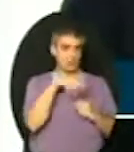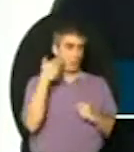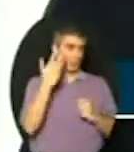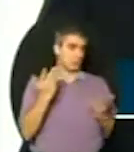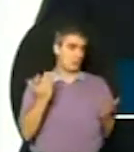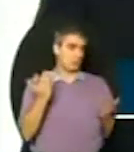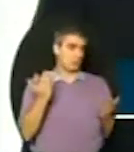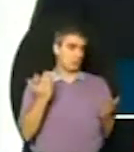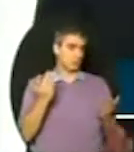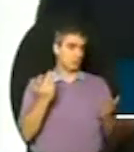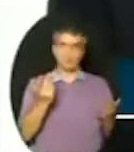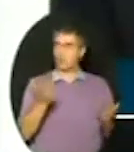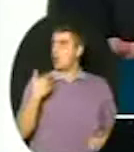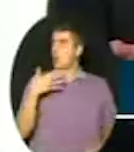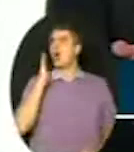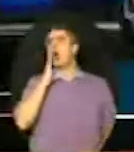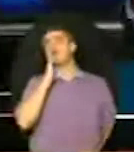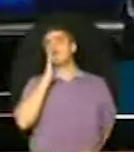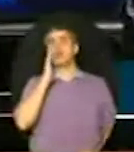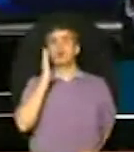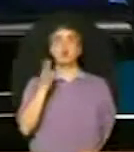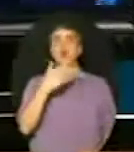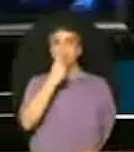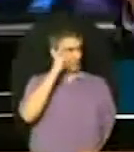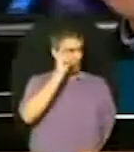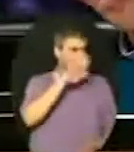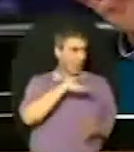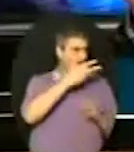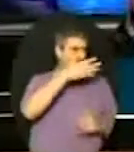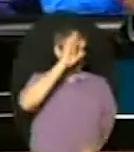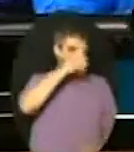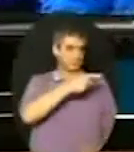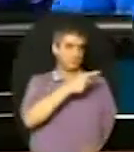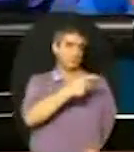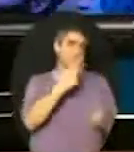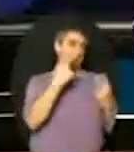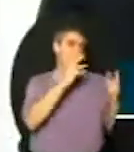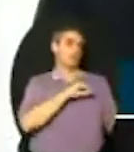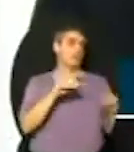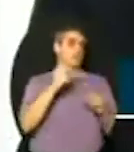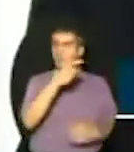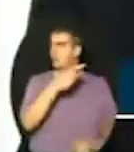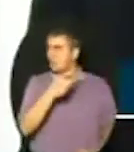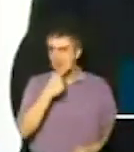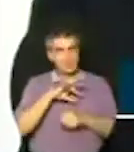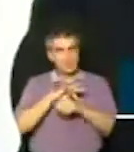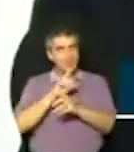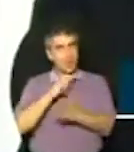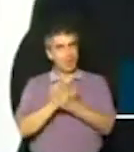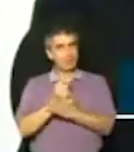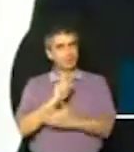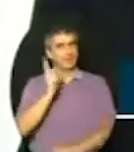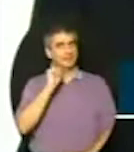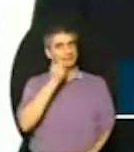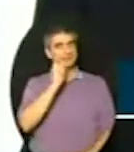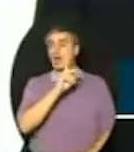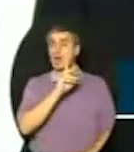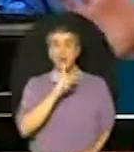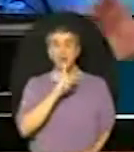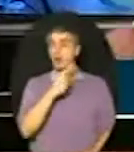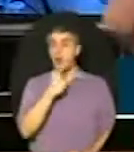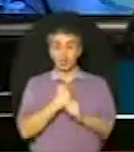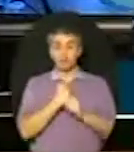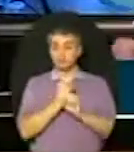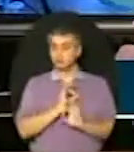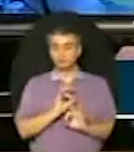הרי אנחנו גם... אז אתם לא יודעים על מה אתם מצביעים. זה מהות ההעברות. זה מהות ההעברות התקציביות. אתם באמת בניהו לא תקין, אבל אל תסתבך. לא מבוצעים דברים